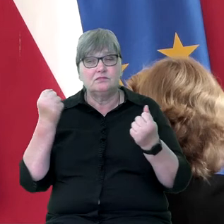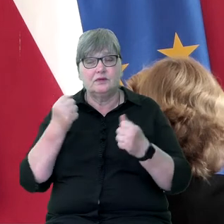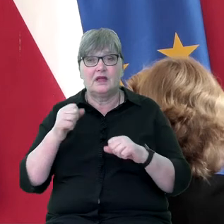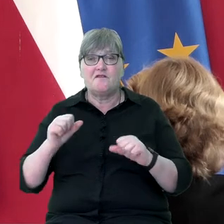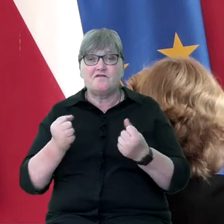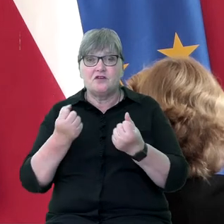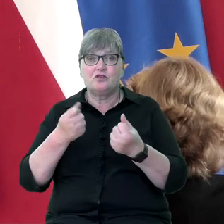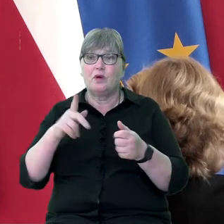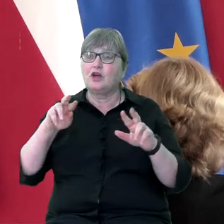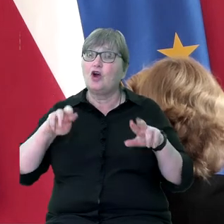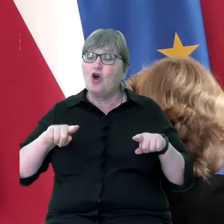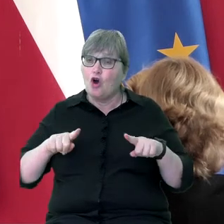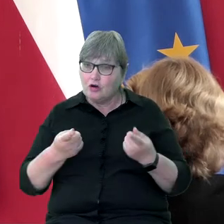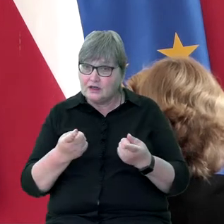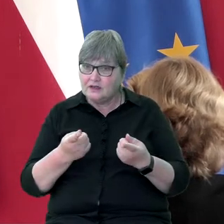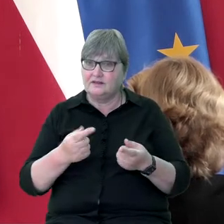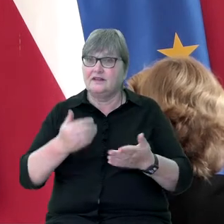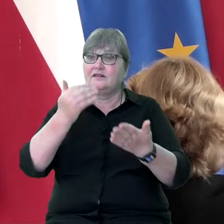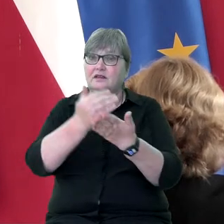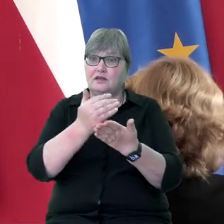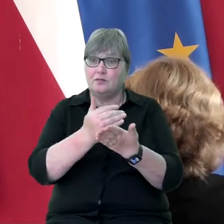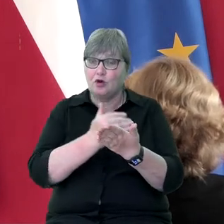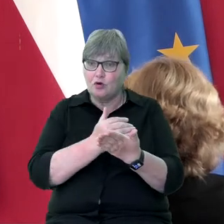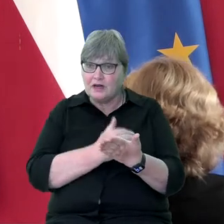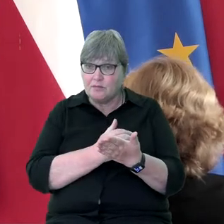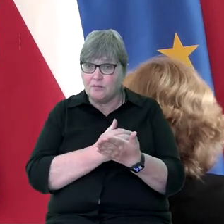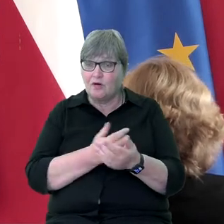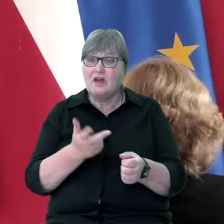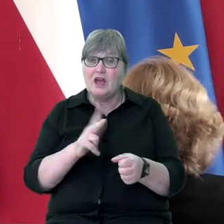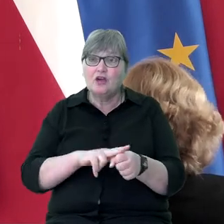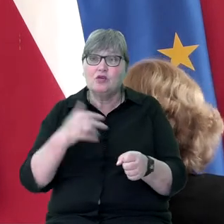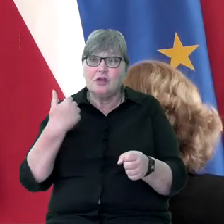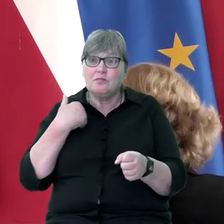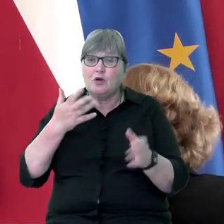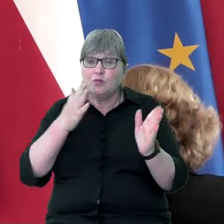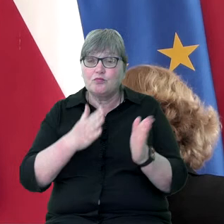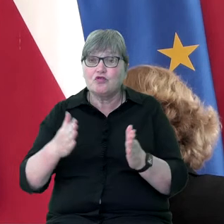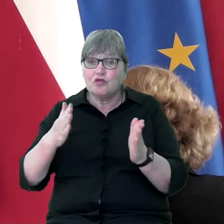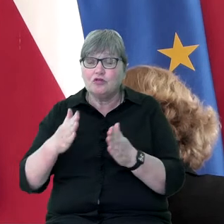programowym, koncepcyjnym, który został przygotowany w bardzo wielu